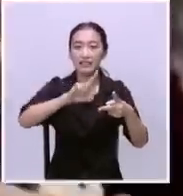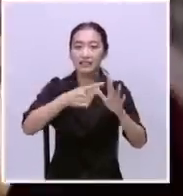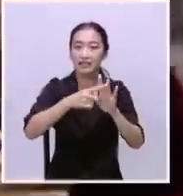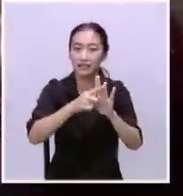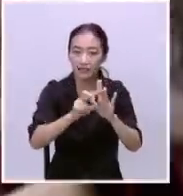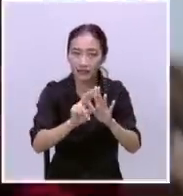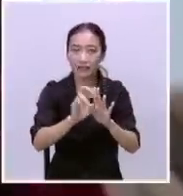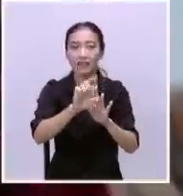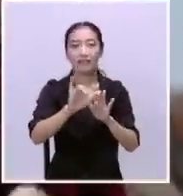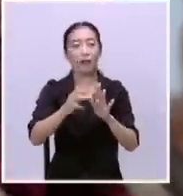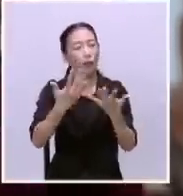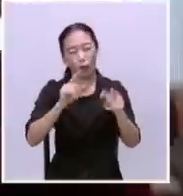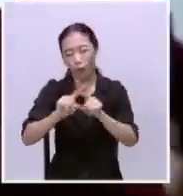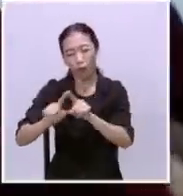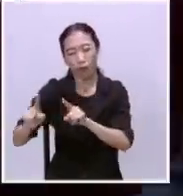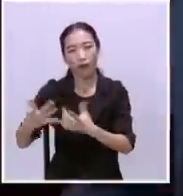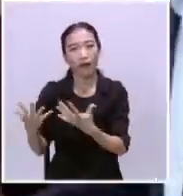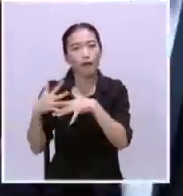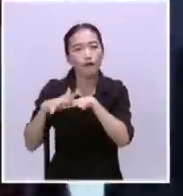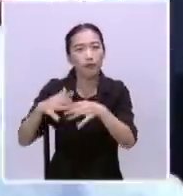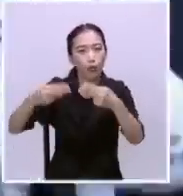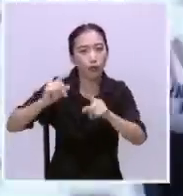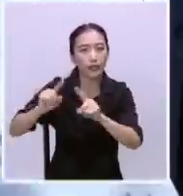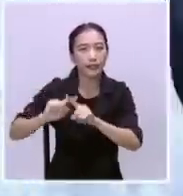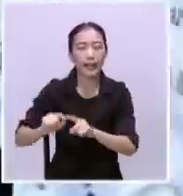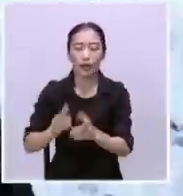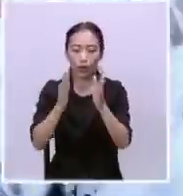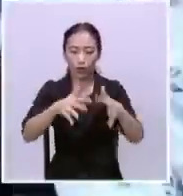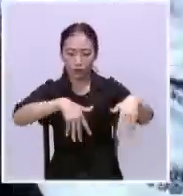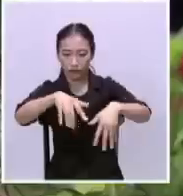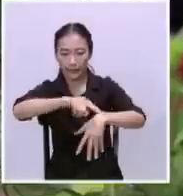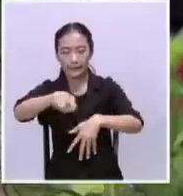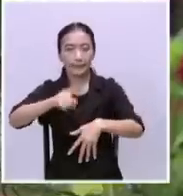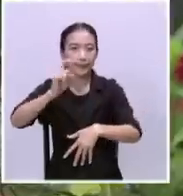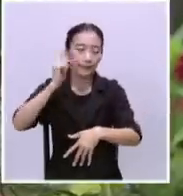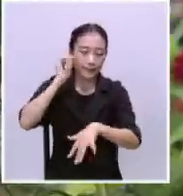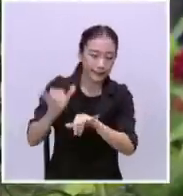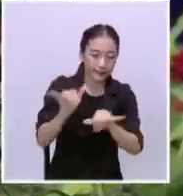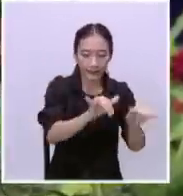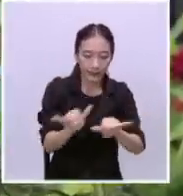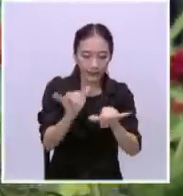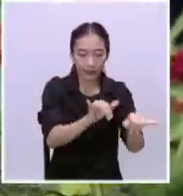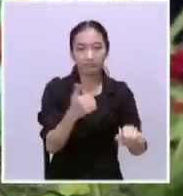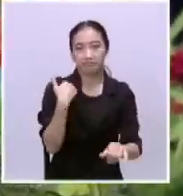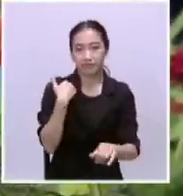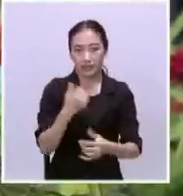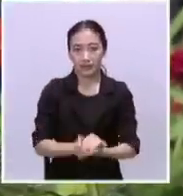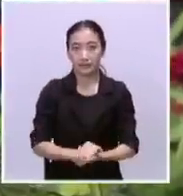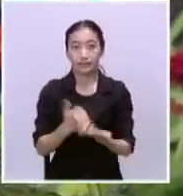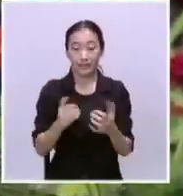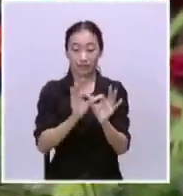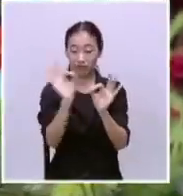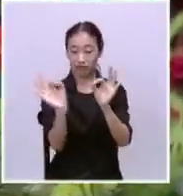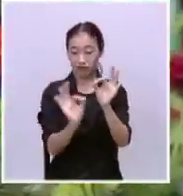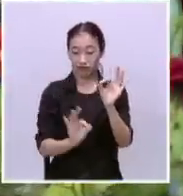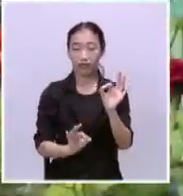หลายสิบล้านชีวิตต้องพลัดถิ่นฐานนะคะบทความของ China Media Group ก็ยังบอกด้วยค่ะว่าสหรัฐคือชา